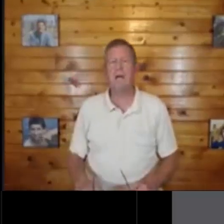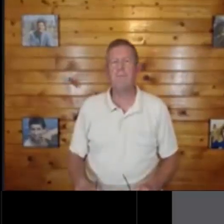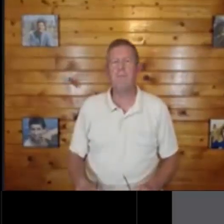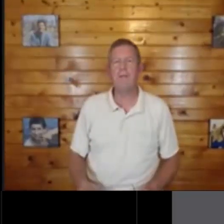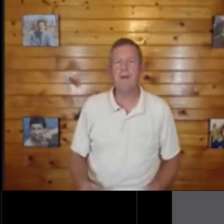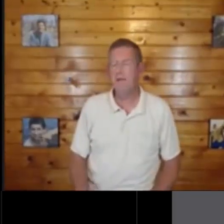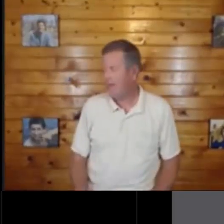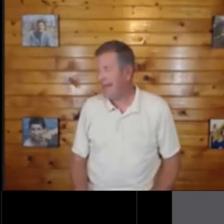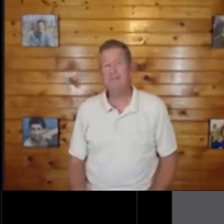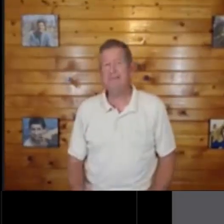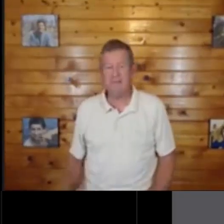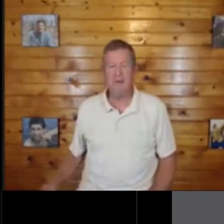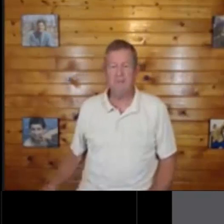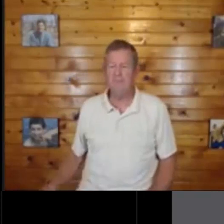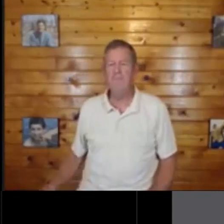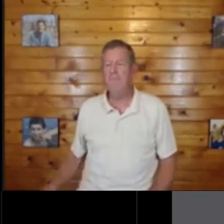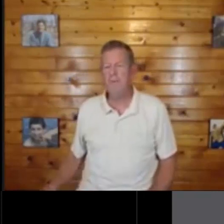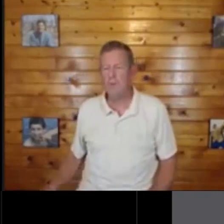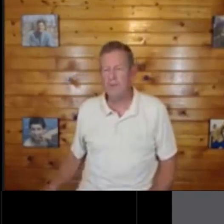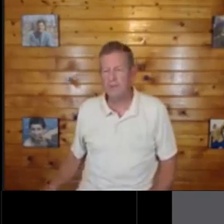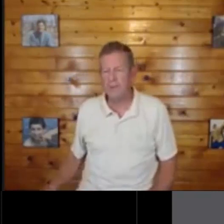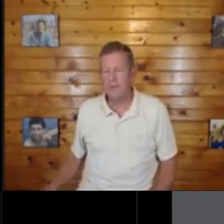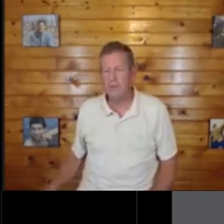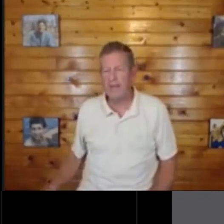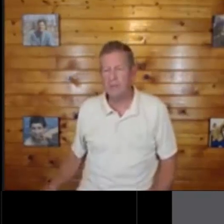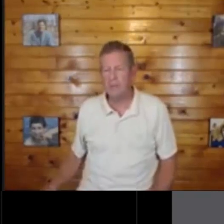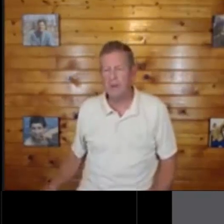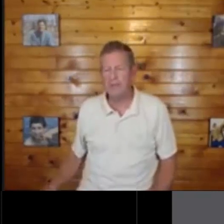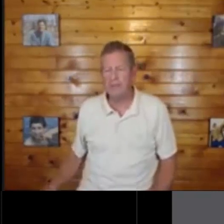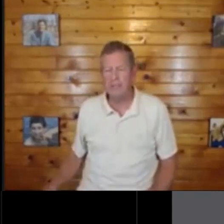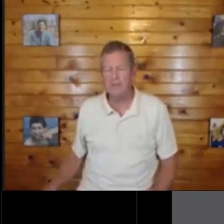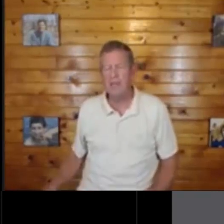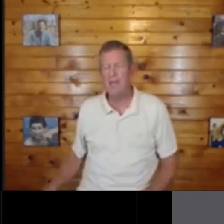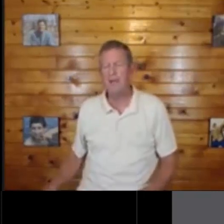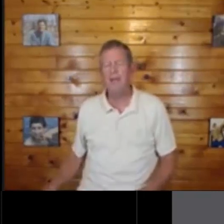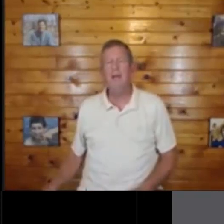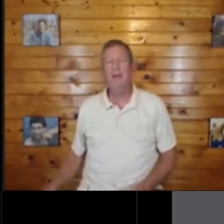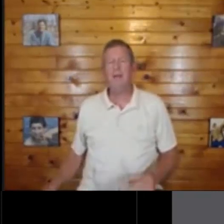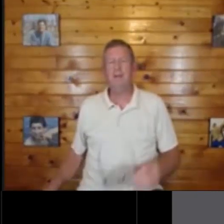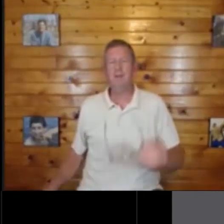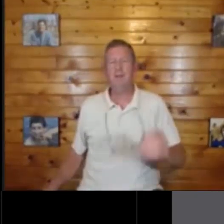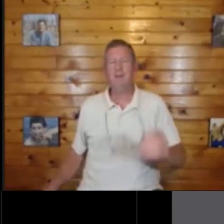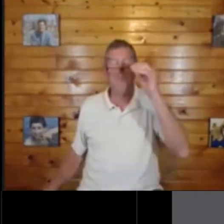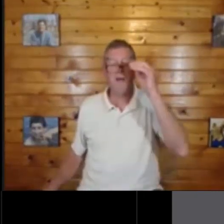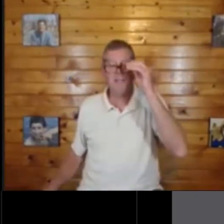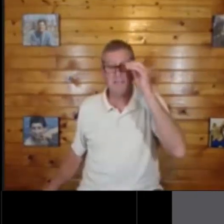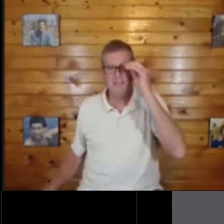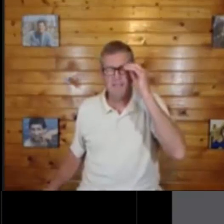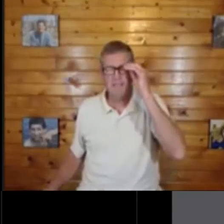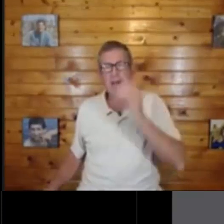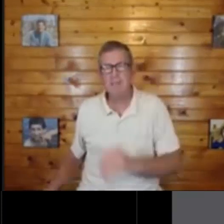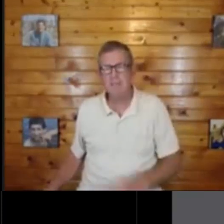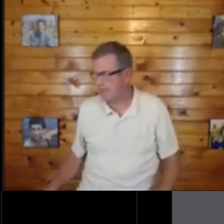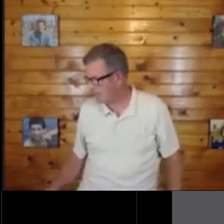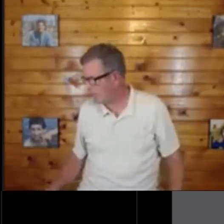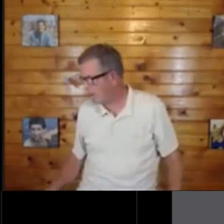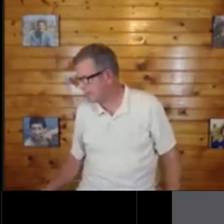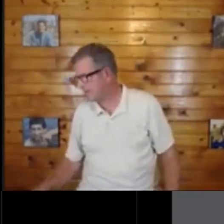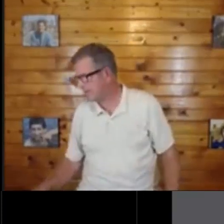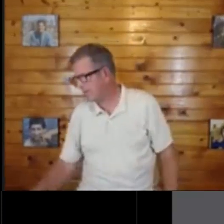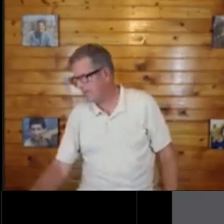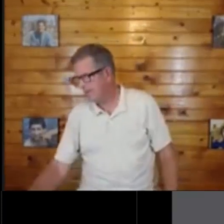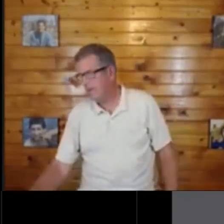going to stop right there. There are many more questions I wish I could ask you about Mrs. Nesbitt and yourselves, but time has come,